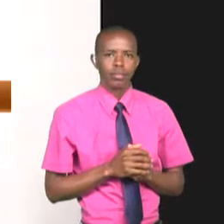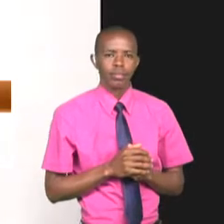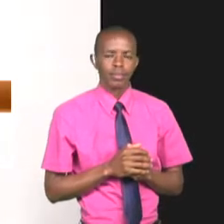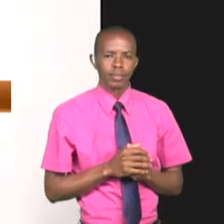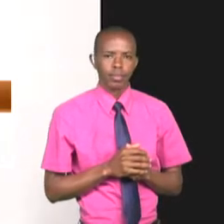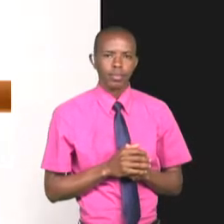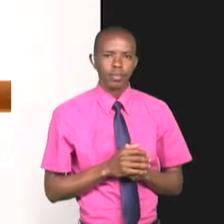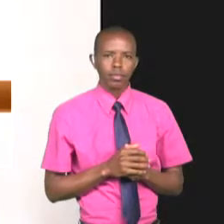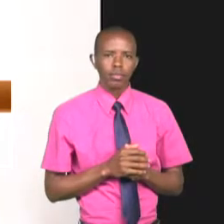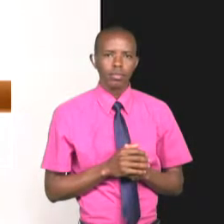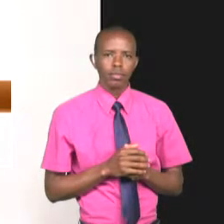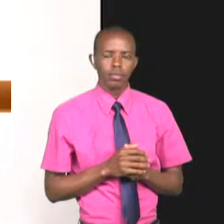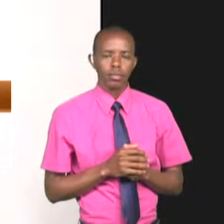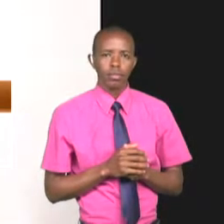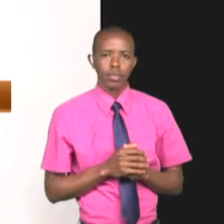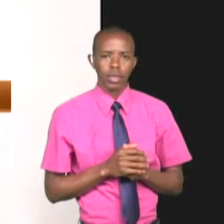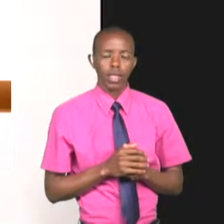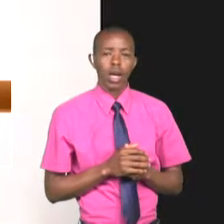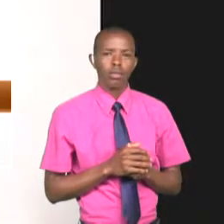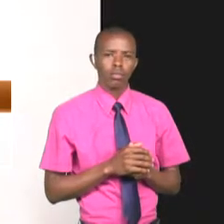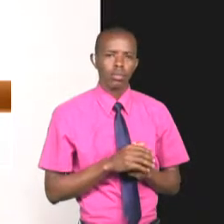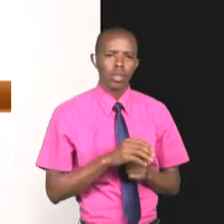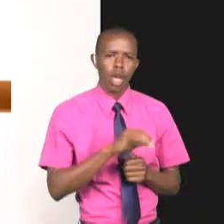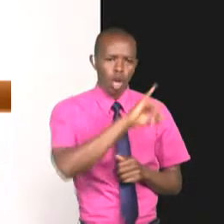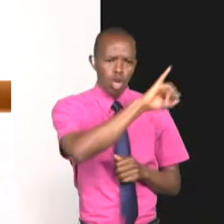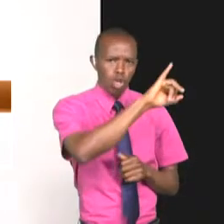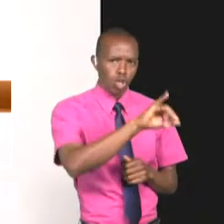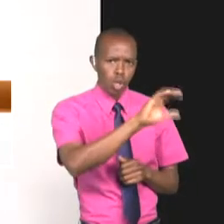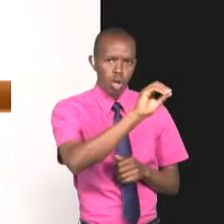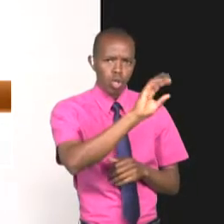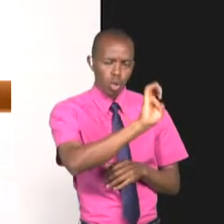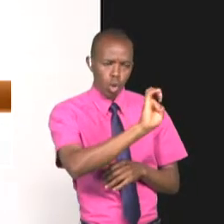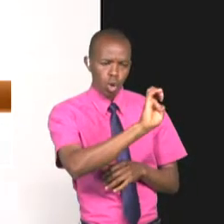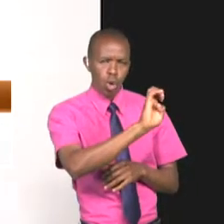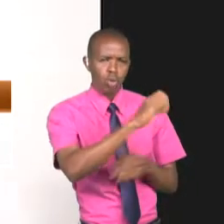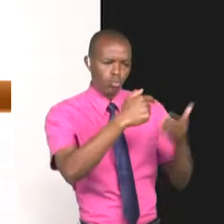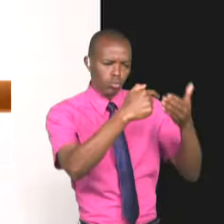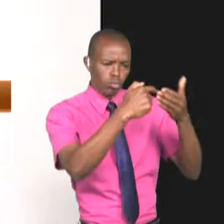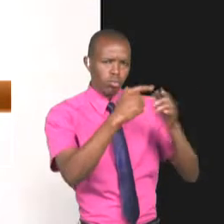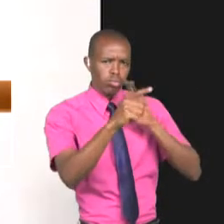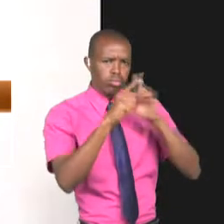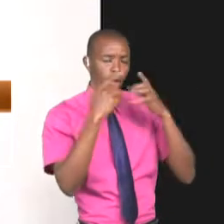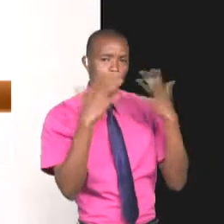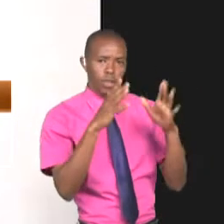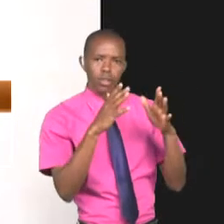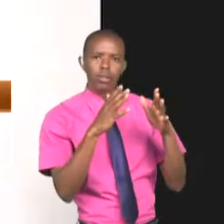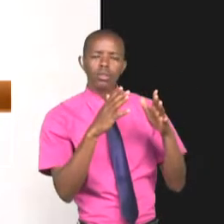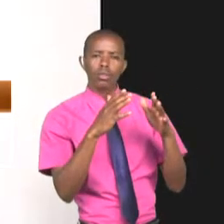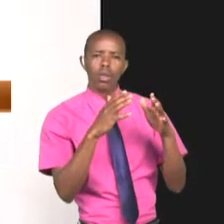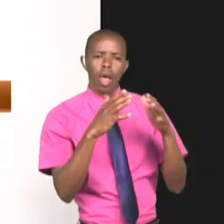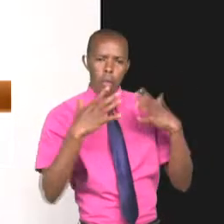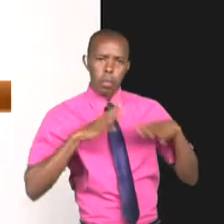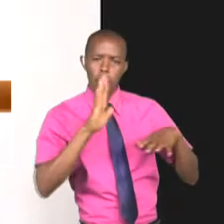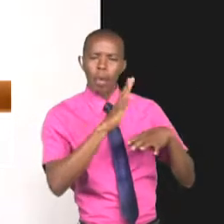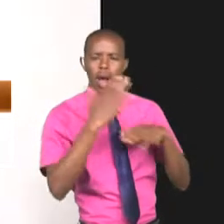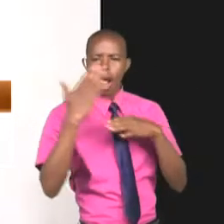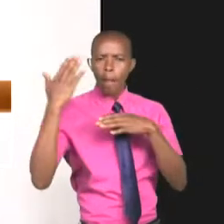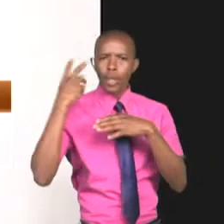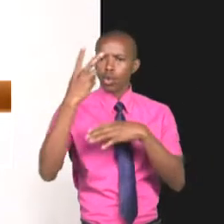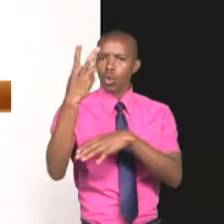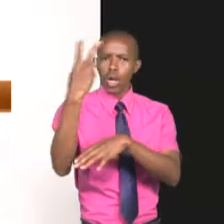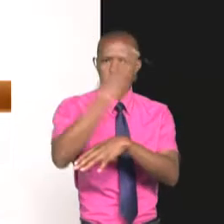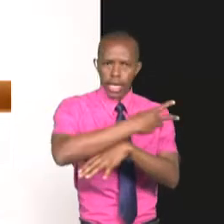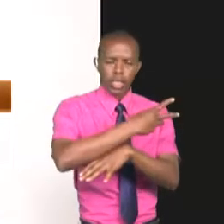cha Democratic Party Joe Biden anaweza kuzungumza na wafuasi wake siku mbili zilizopita, na